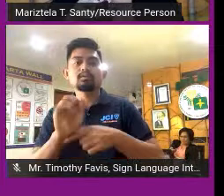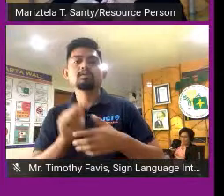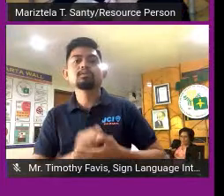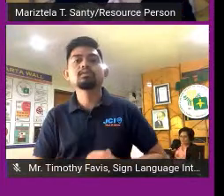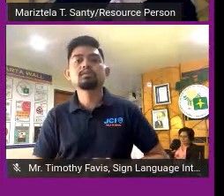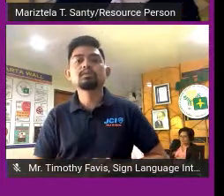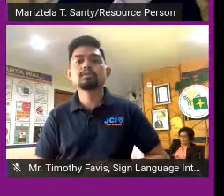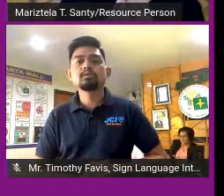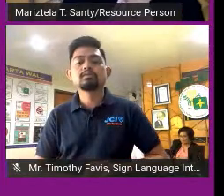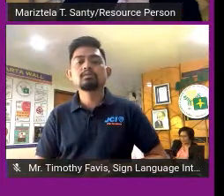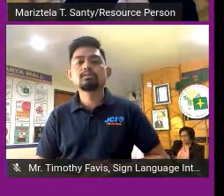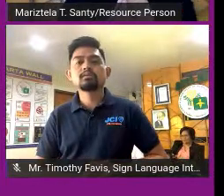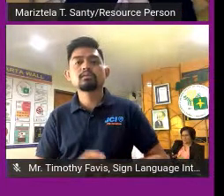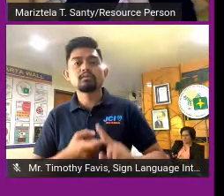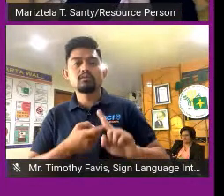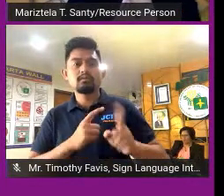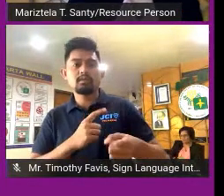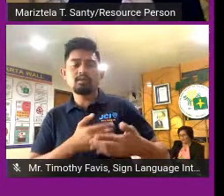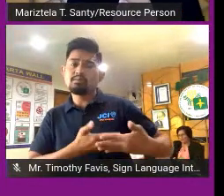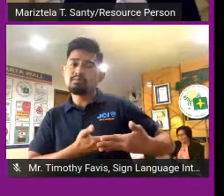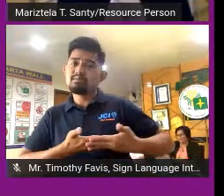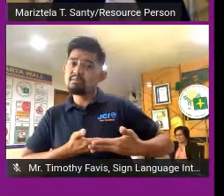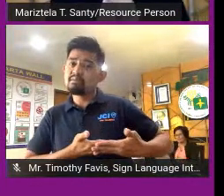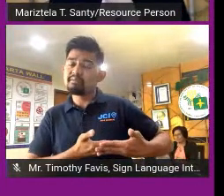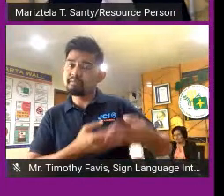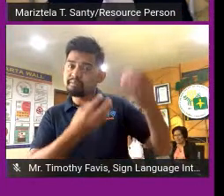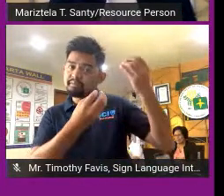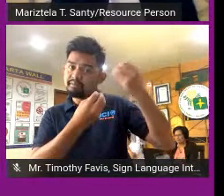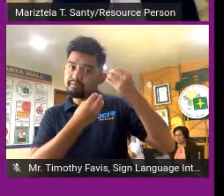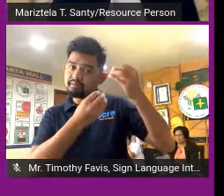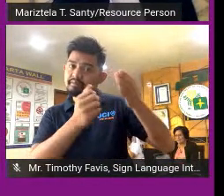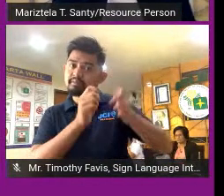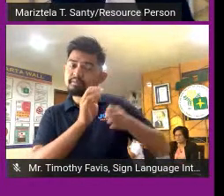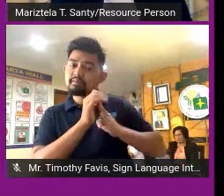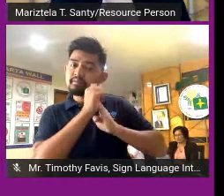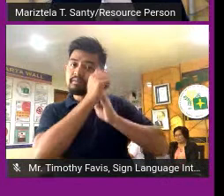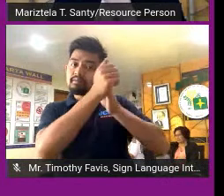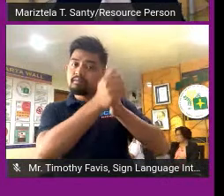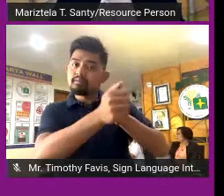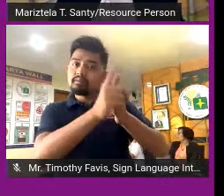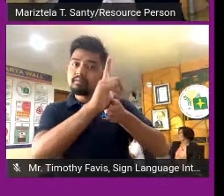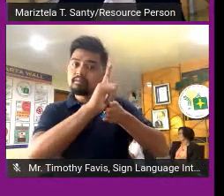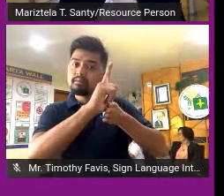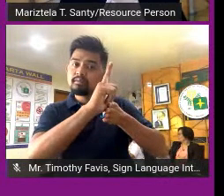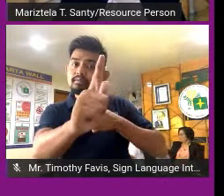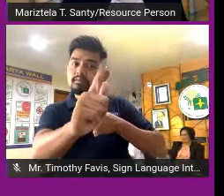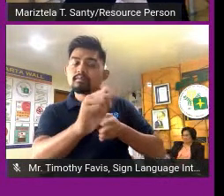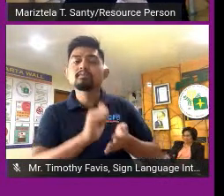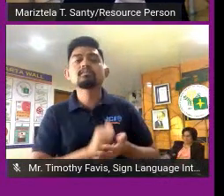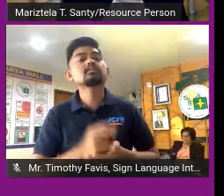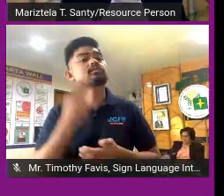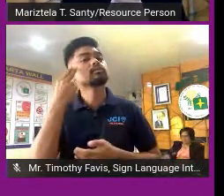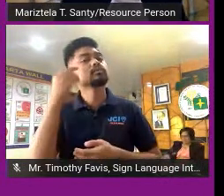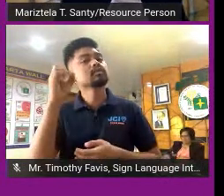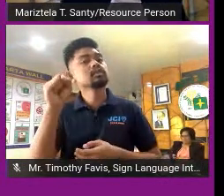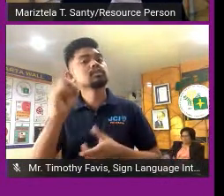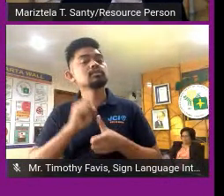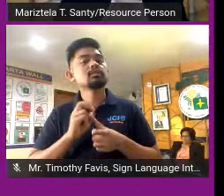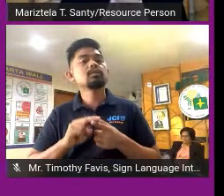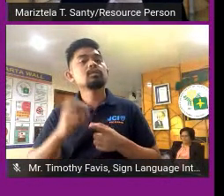So, from infancy, individuals are taught guidelines for behavior based on his or her